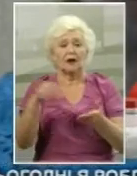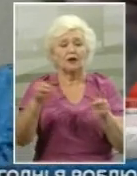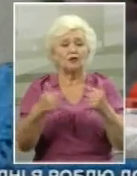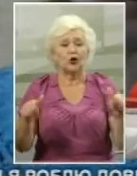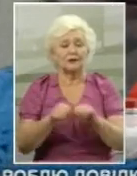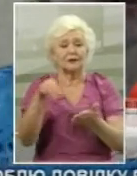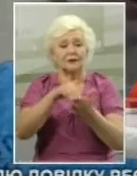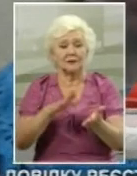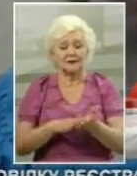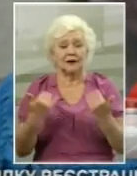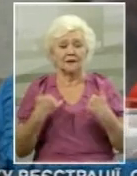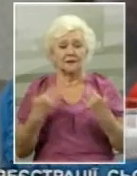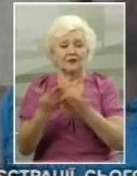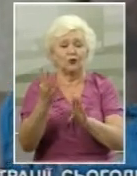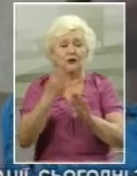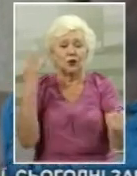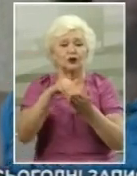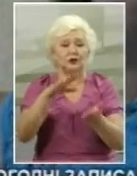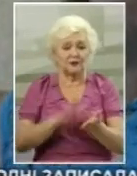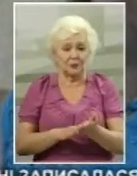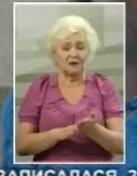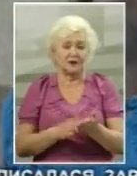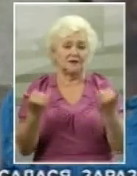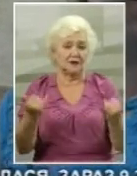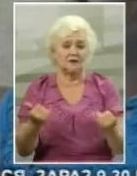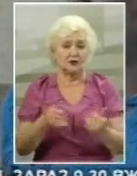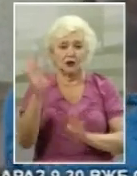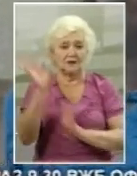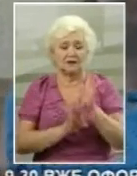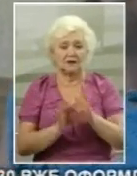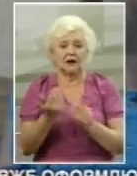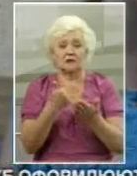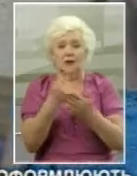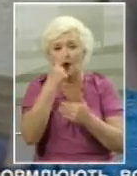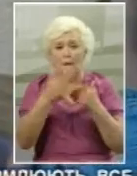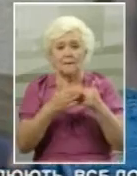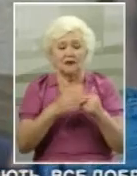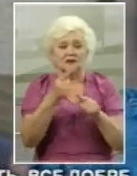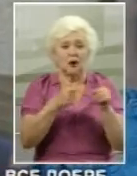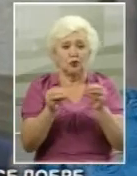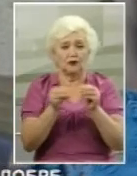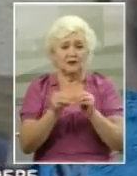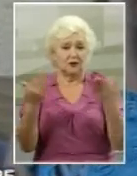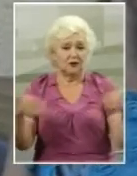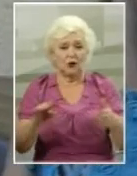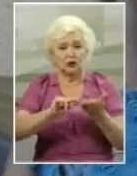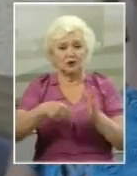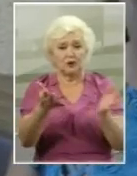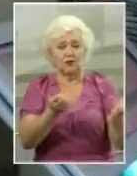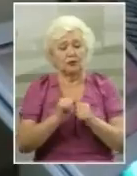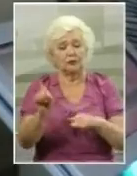реєстрації. Сьогодні в очередь записалась утром. І зараз вже буквально 9:30 вже попадає. Все